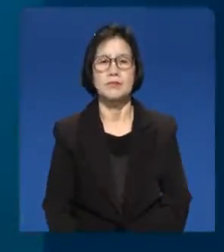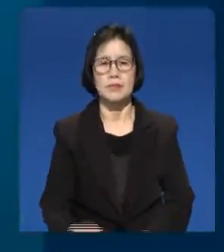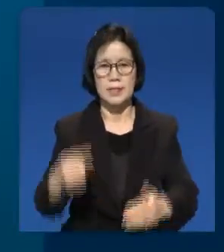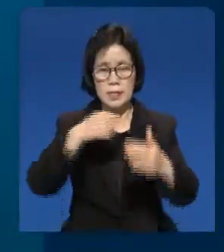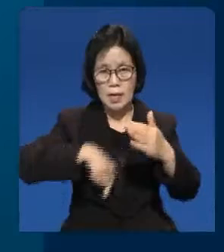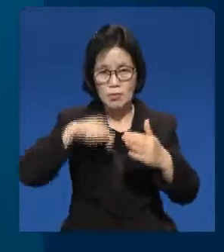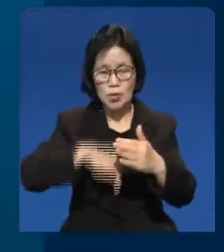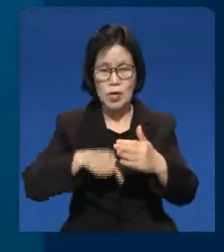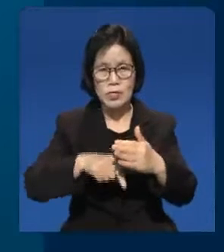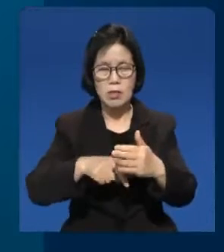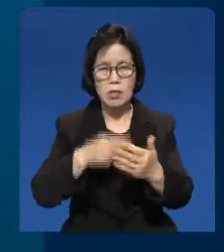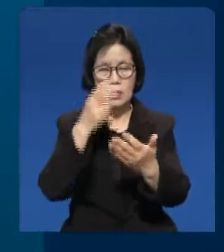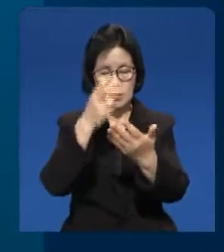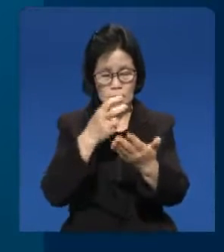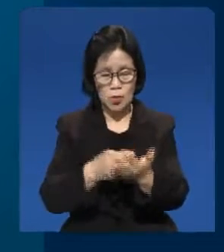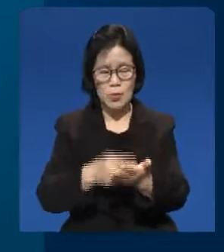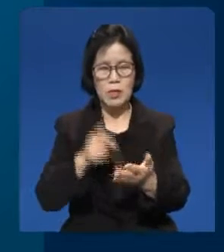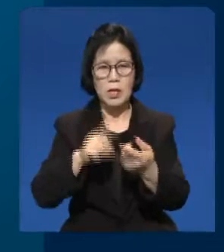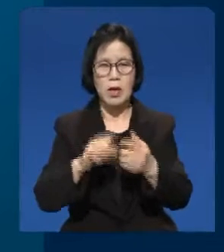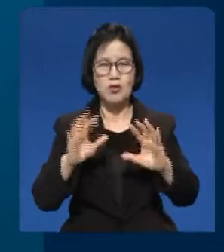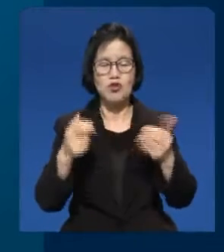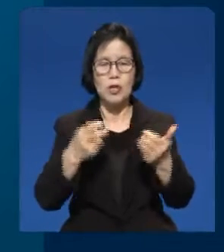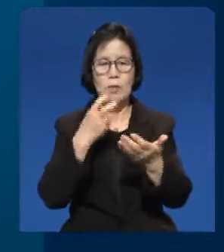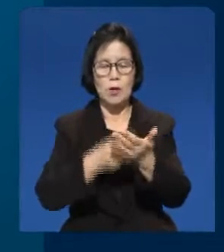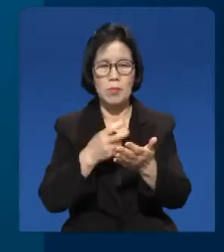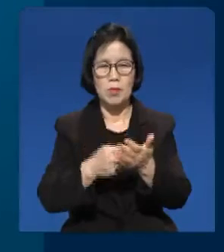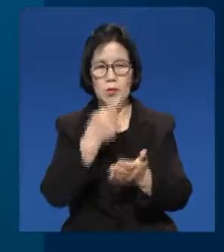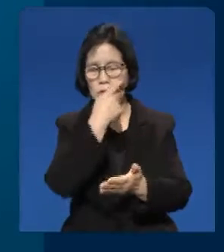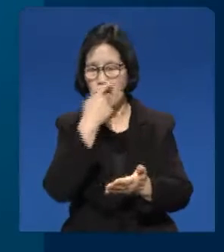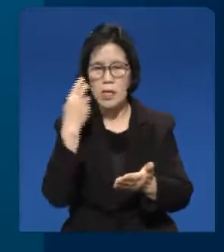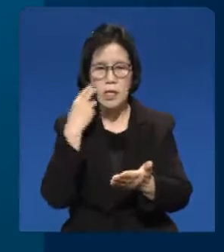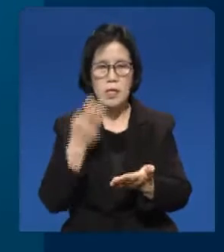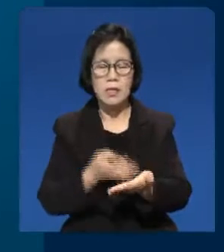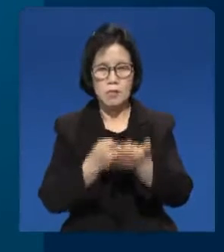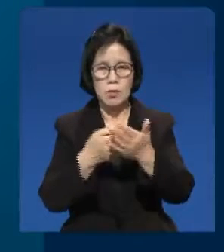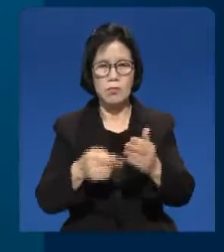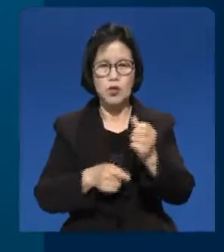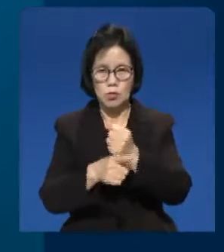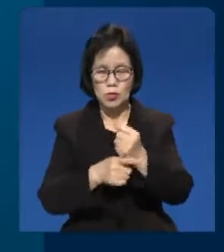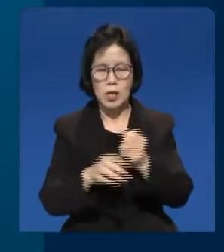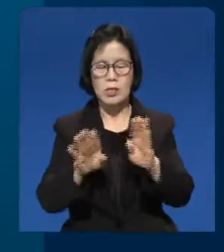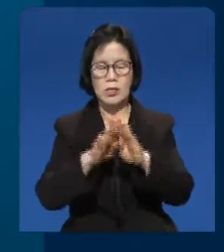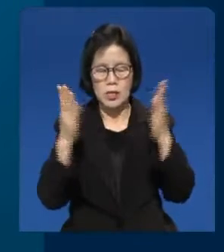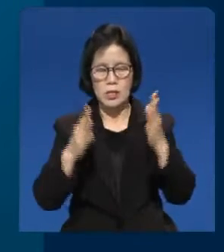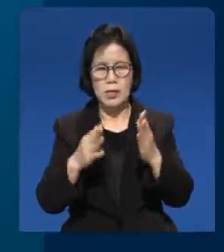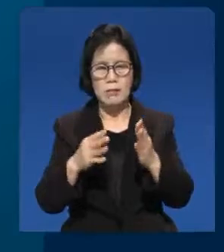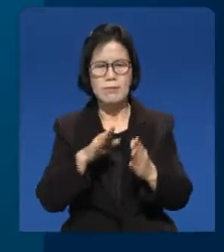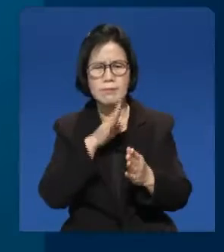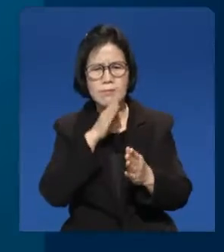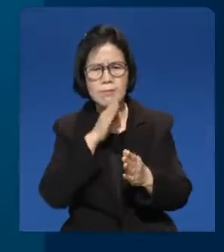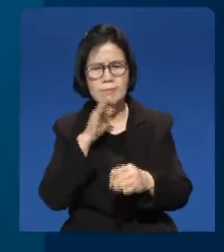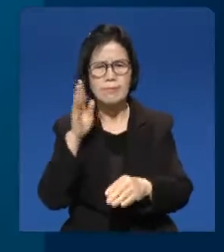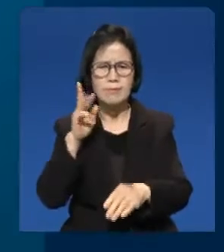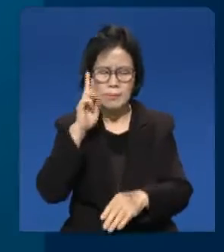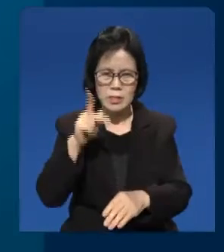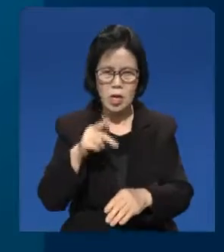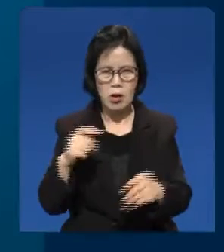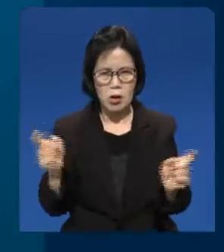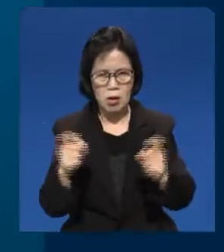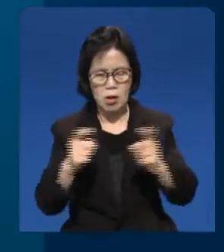내부에선 검수완박 법안에 대해 국회법이 보장하는 입법 청문회를 개최해 CCBB를 가려야 한다는